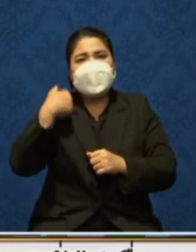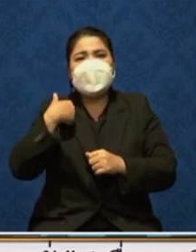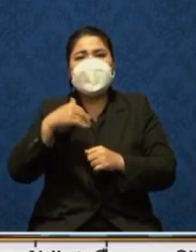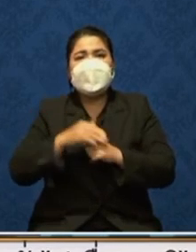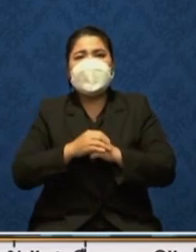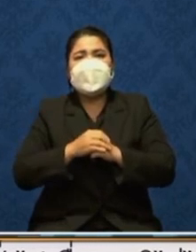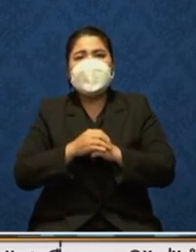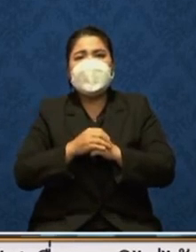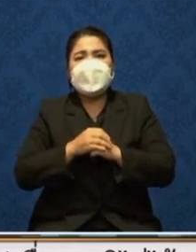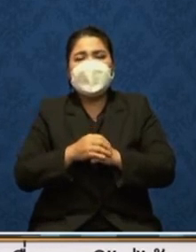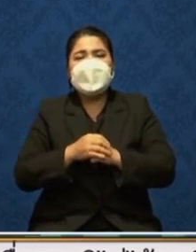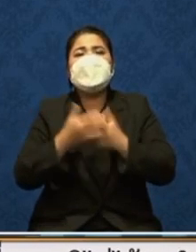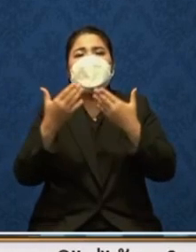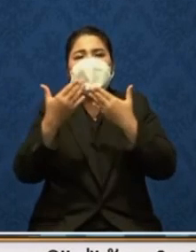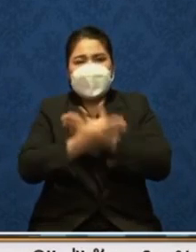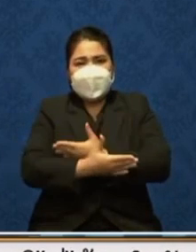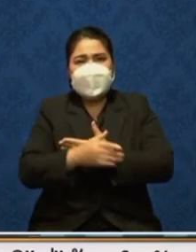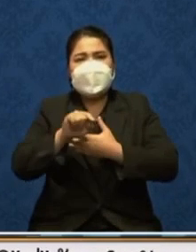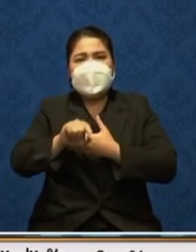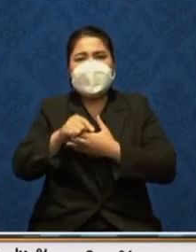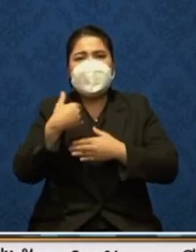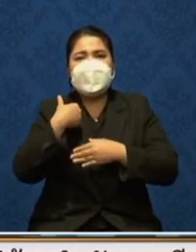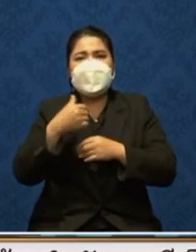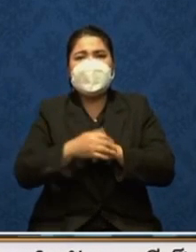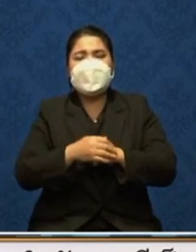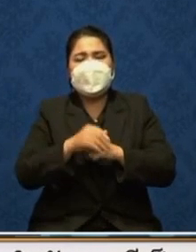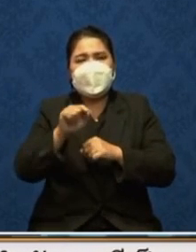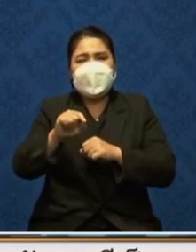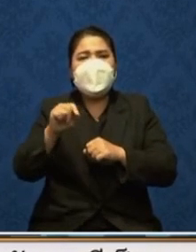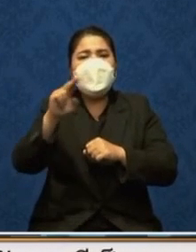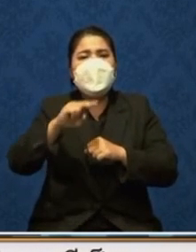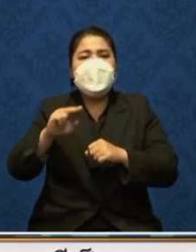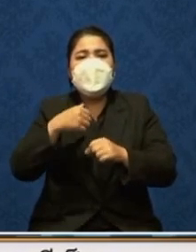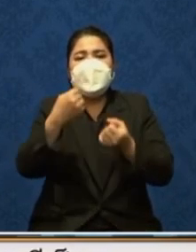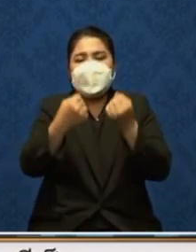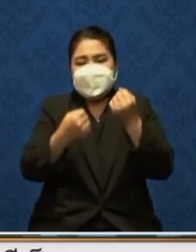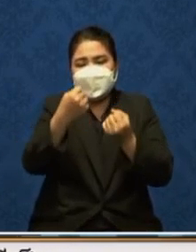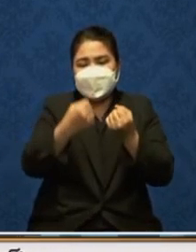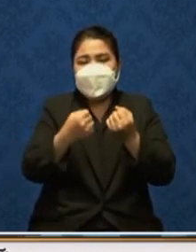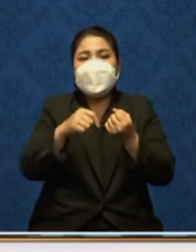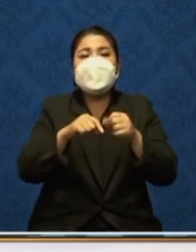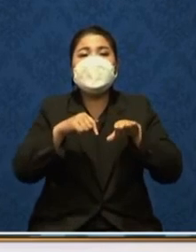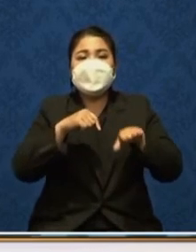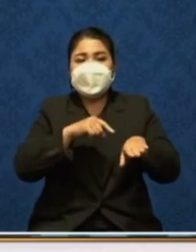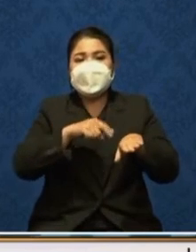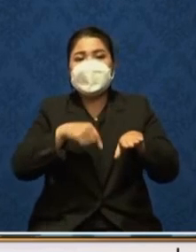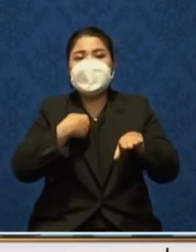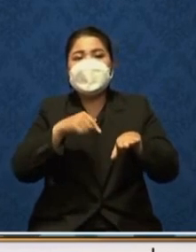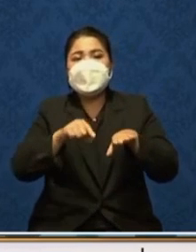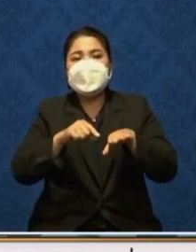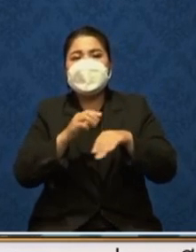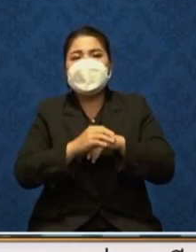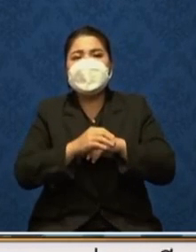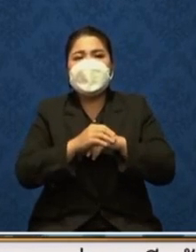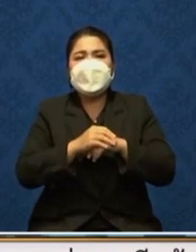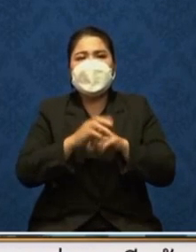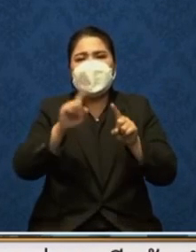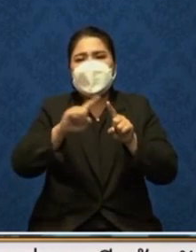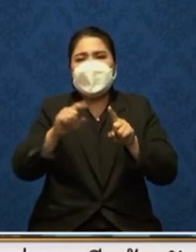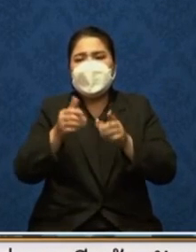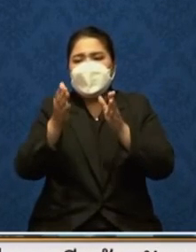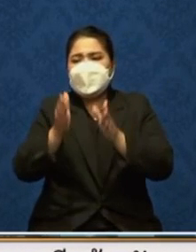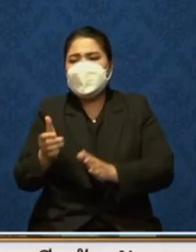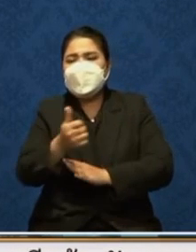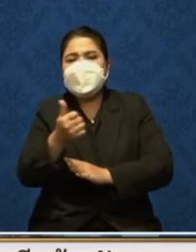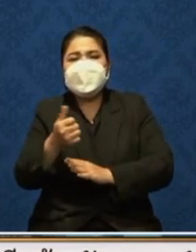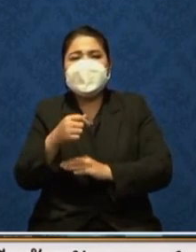เคยใช้ระบบถนนหันมาใช้รางคนส่นหนึที่เคยใช้รถยตัวเนี่ยใช้ระบบคนส่สหนะมากขึ้นแตไม่ใชทกคนนะ คนส่นหนึ